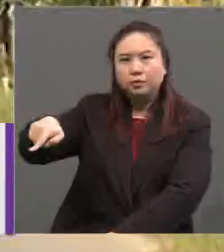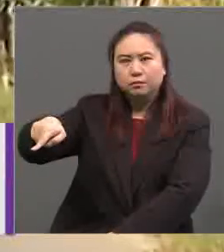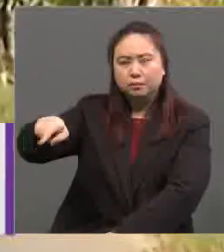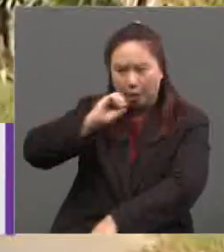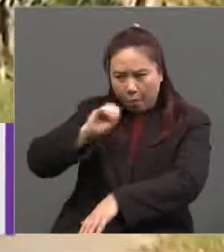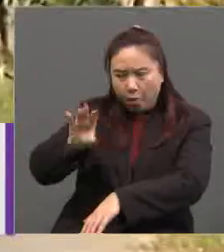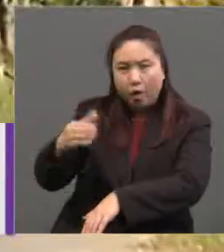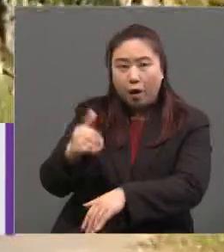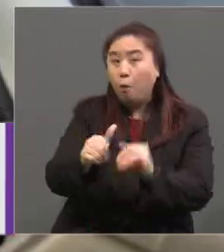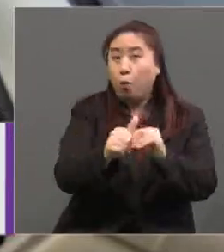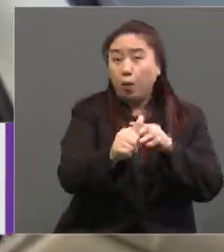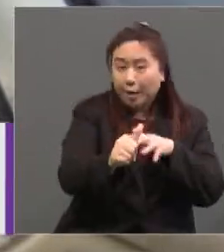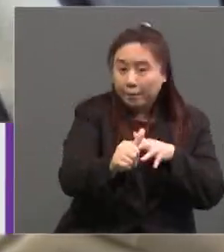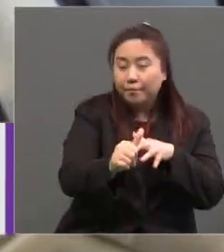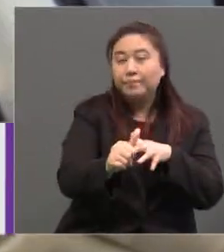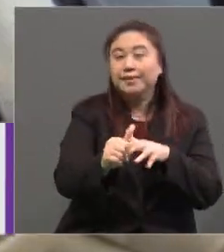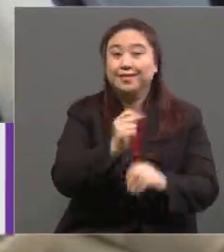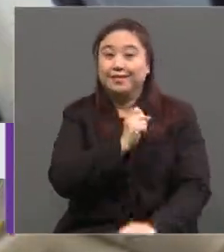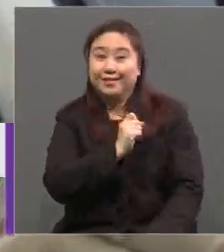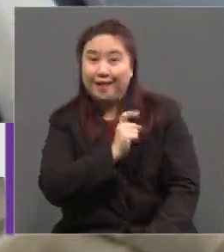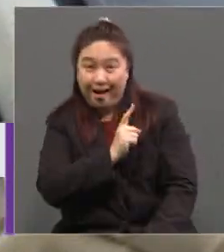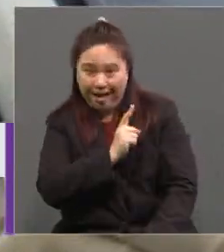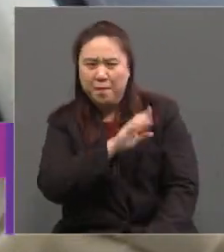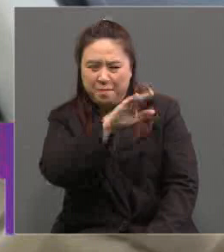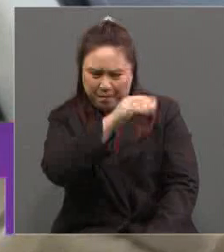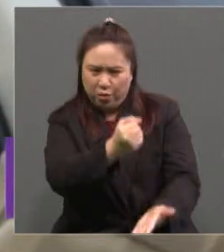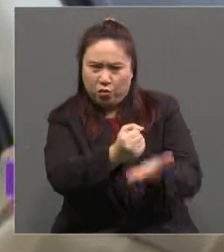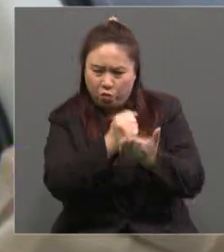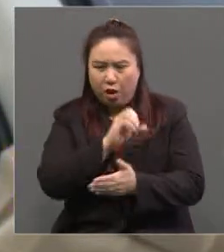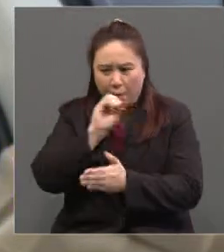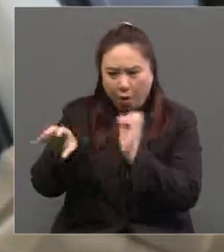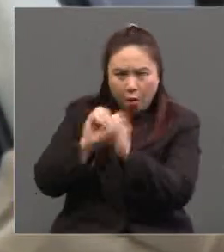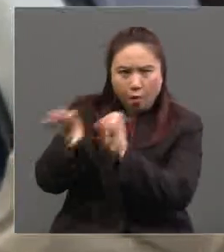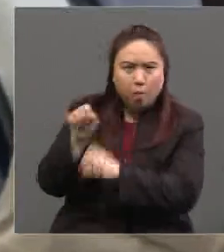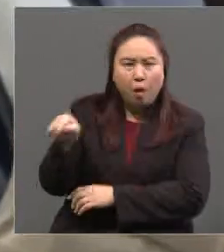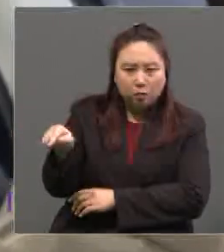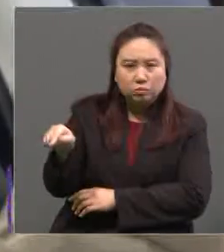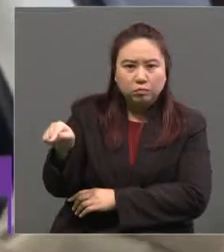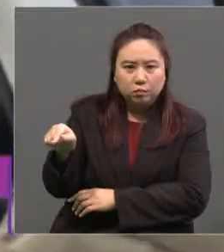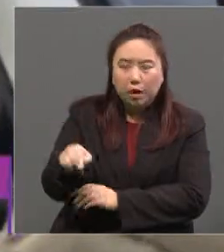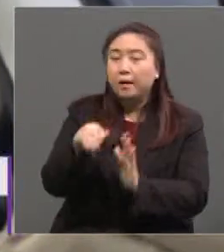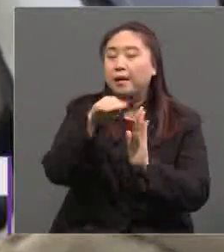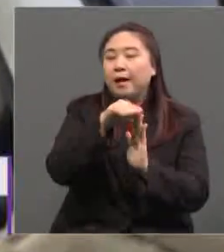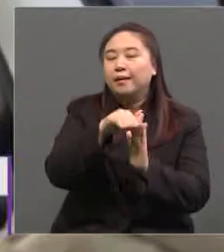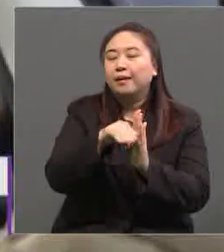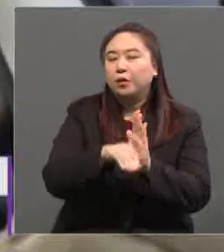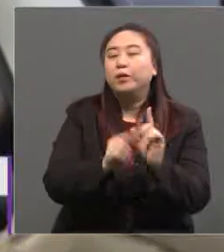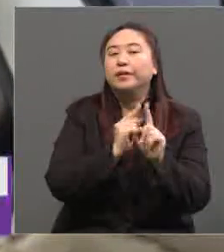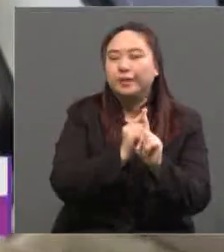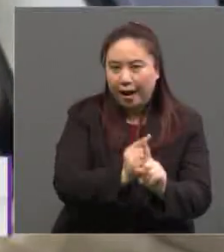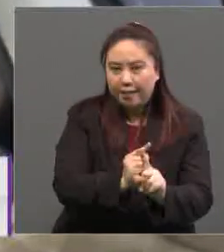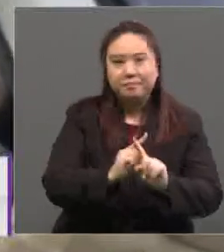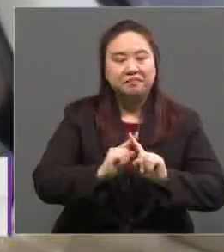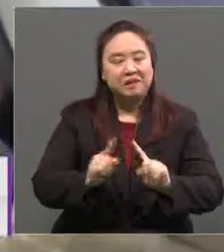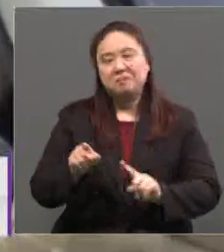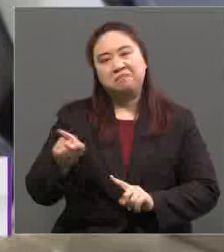ก็ให้ทางผู้นำท้องถิ่นแล้วก็ผู้นำทางศาสนาเข้ามาร่วมกันเจรจาด้วยก็คือเป็นไปตามขั้นตอนปฏิบัติต่างๆนะคะแต่ว่